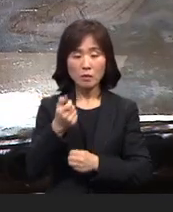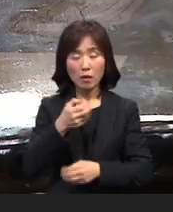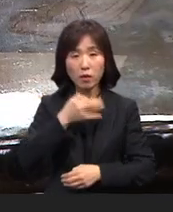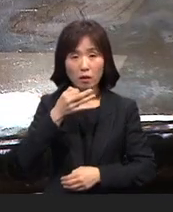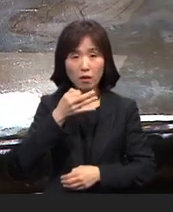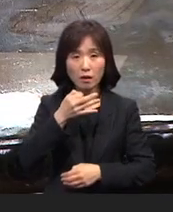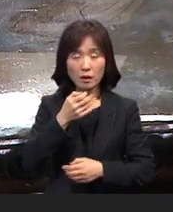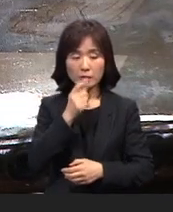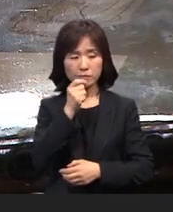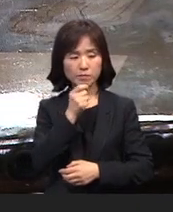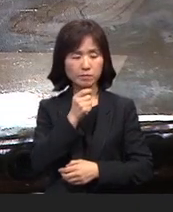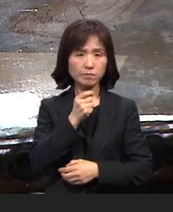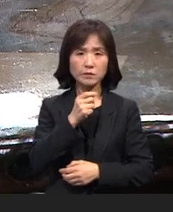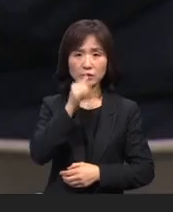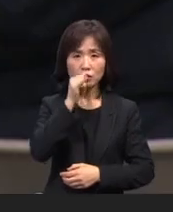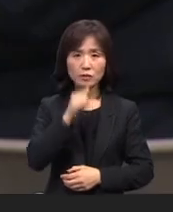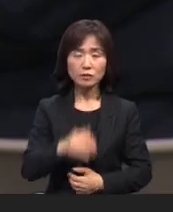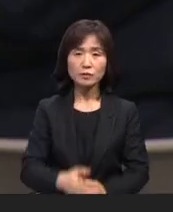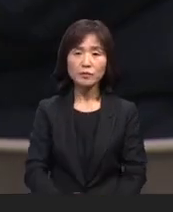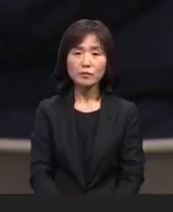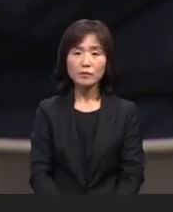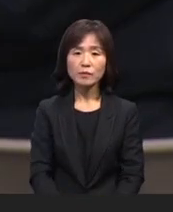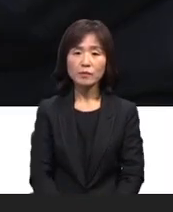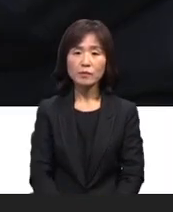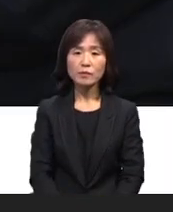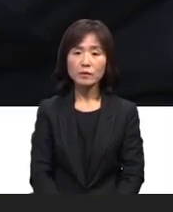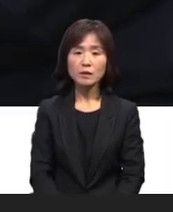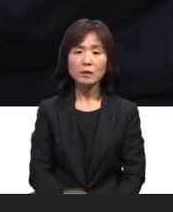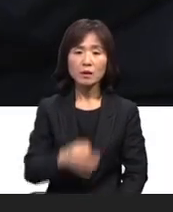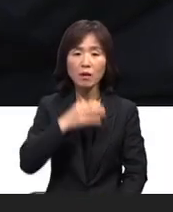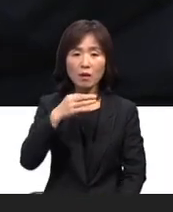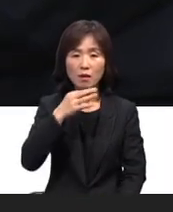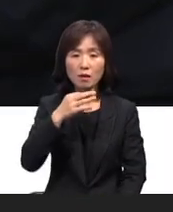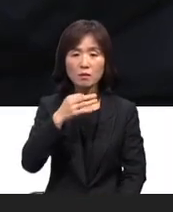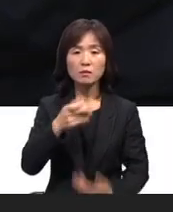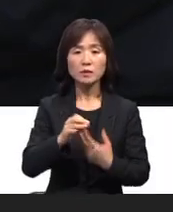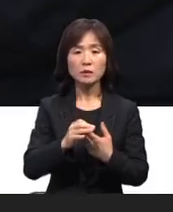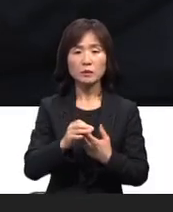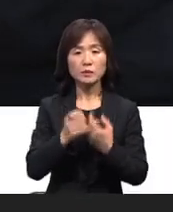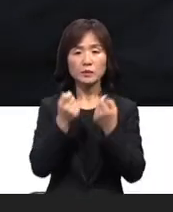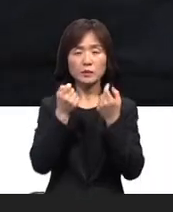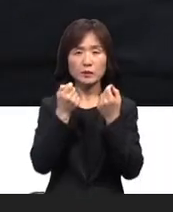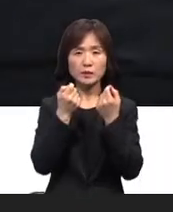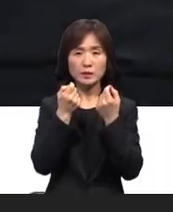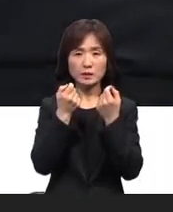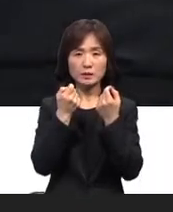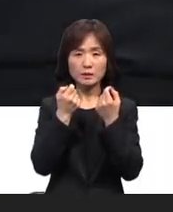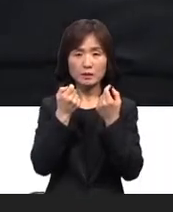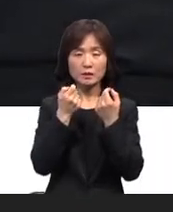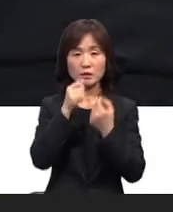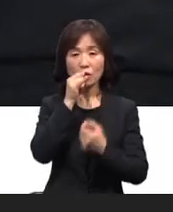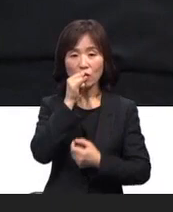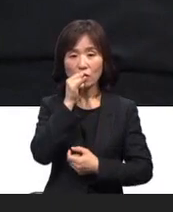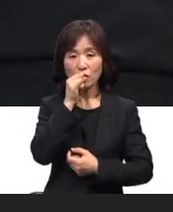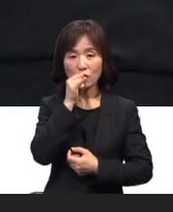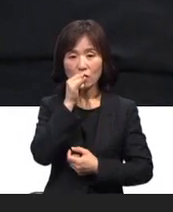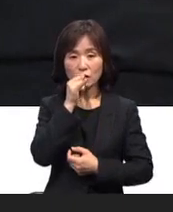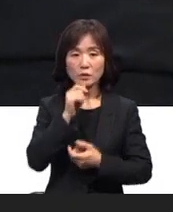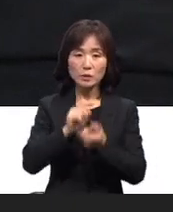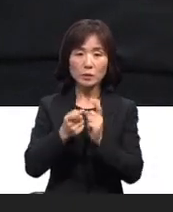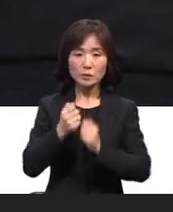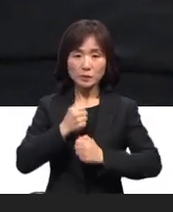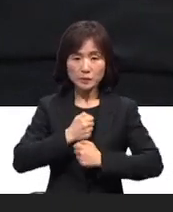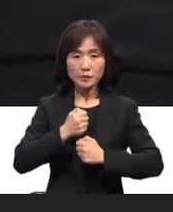소리에도 예민한 반응을 보입니다. 기침하고 그러면은 좀 아무래도 눈치가 보인다고 해요. 그래서 서로